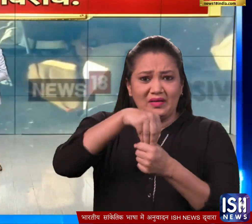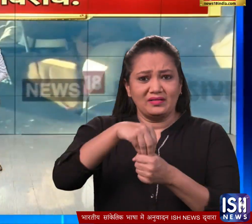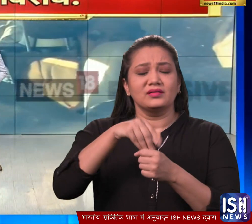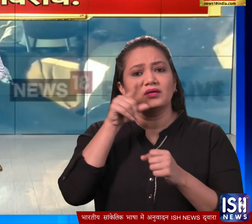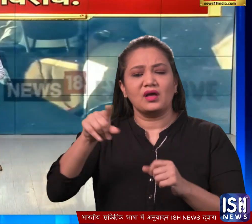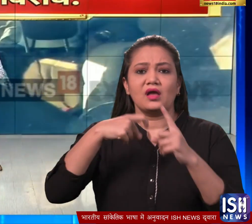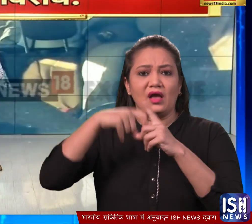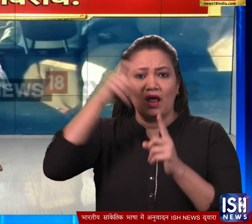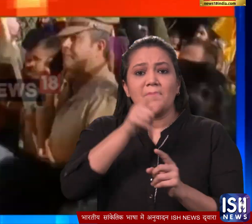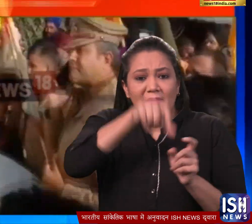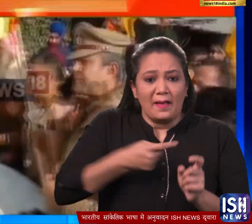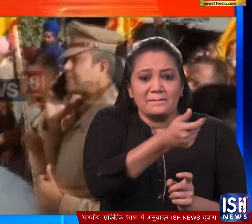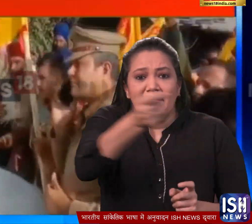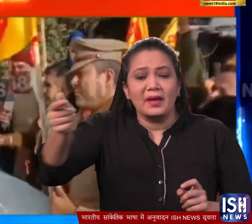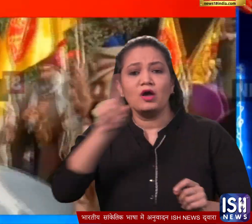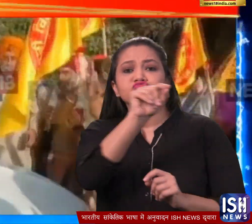दिए जाते हैं,